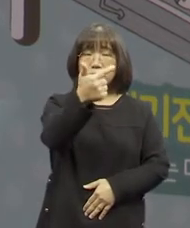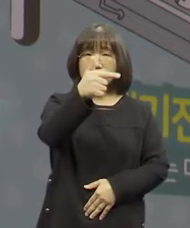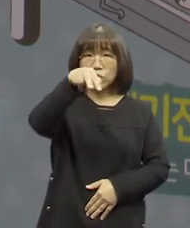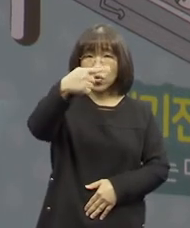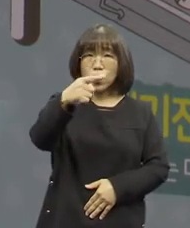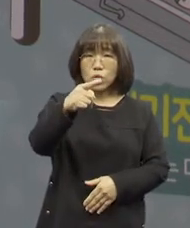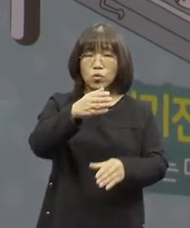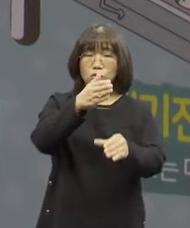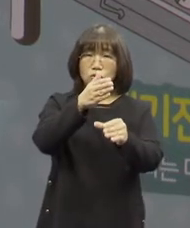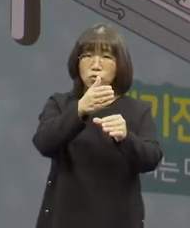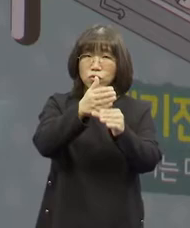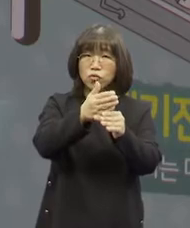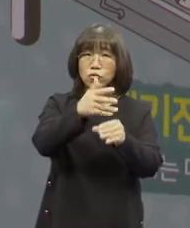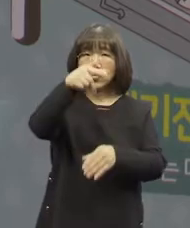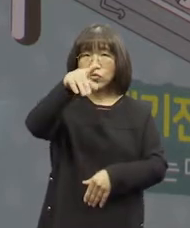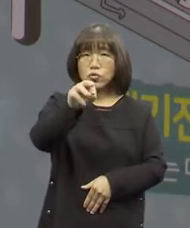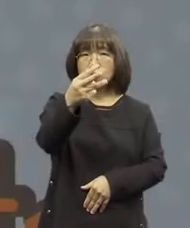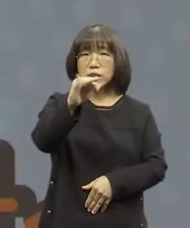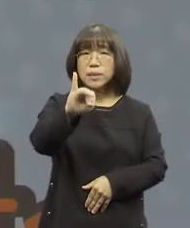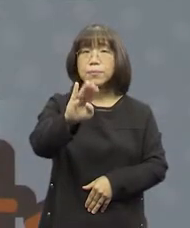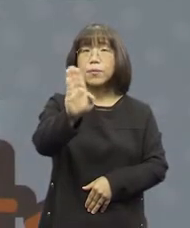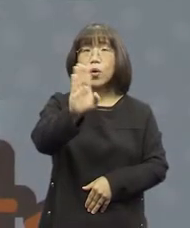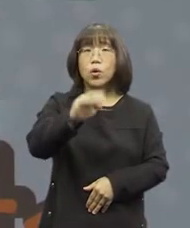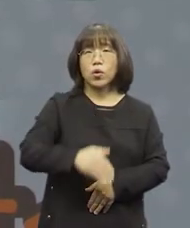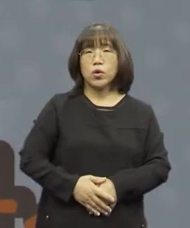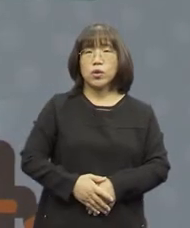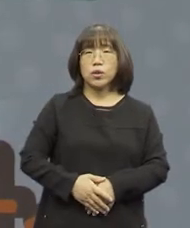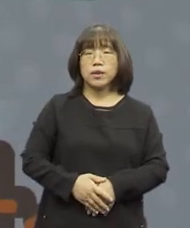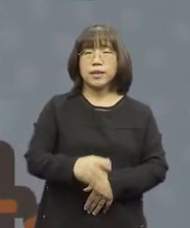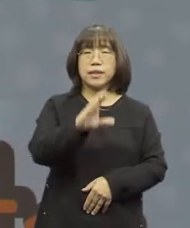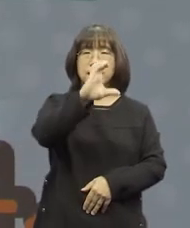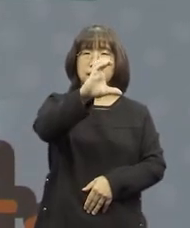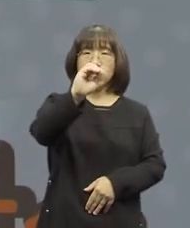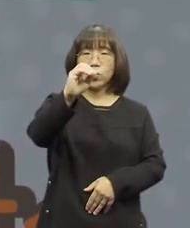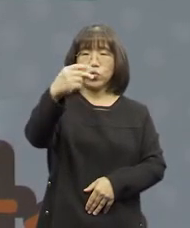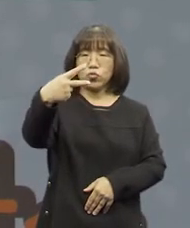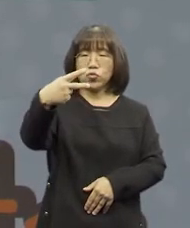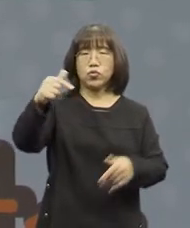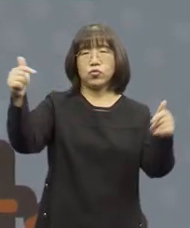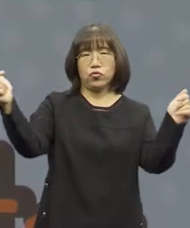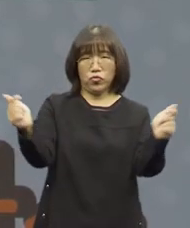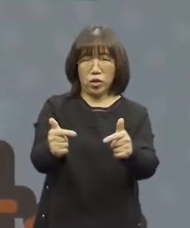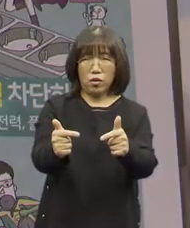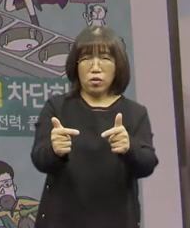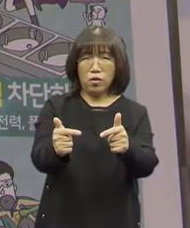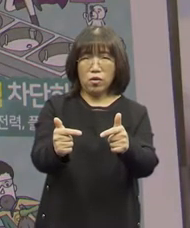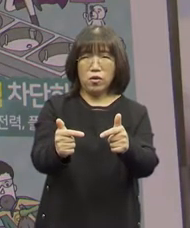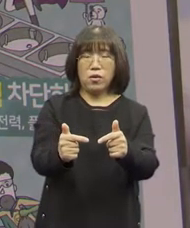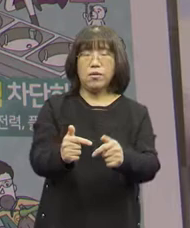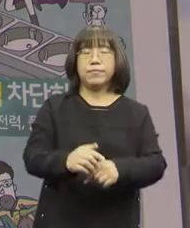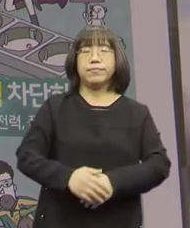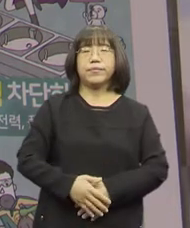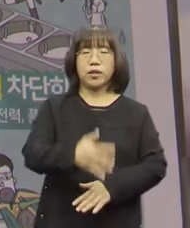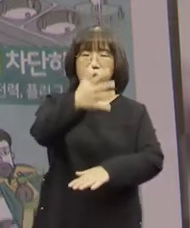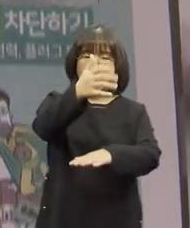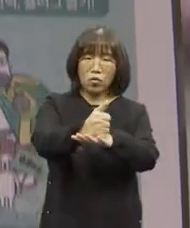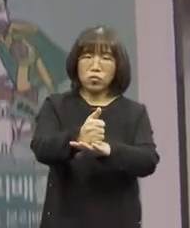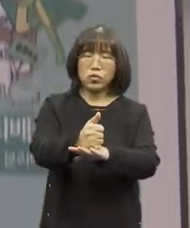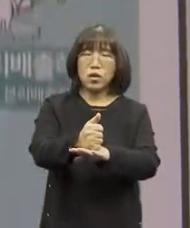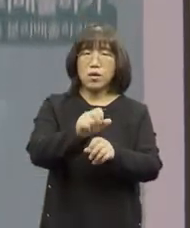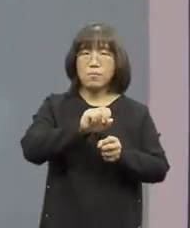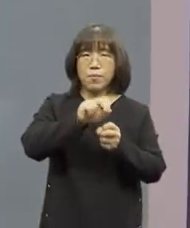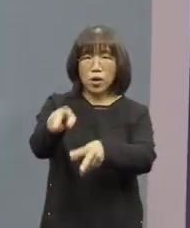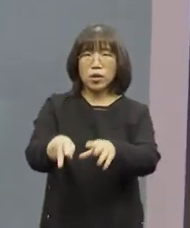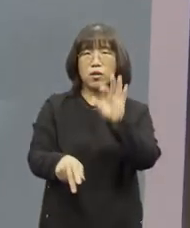탄소 중립은 이산화탄소를 배출한 만큼 흡수하는 대책을 세워 이산화탄소의 실질적인 배출량을 0으로